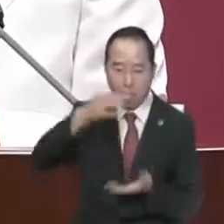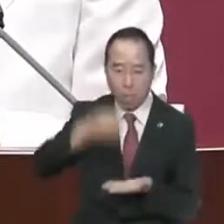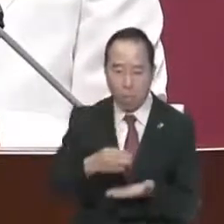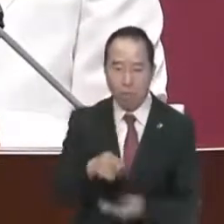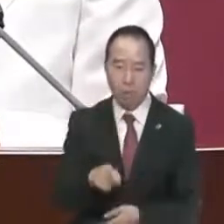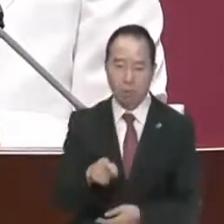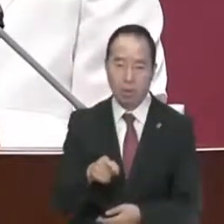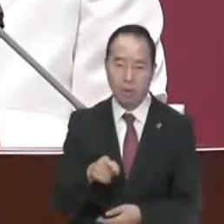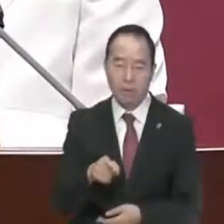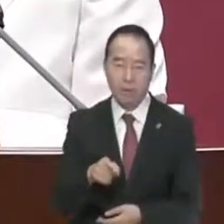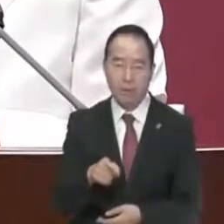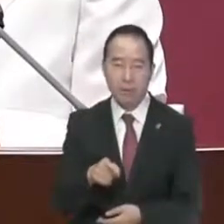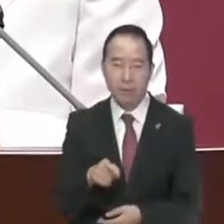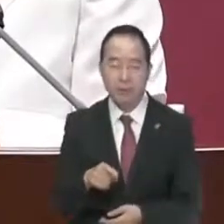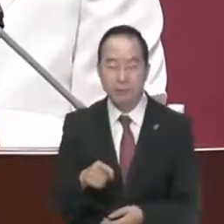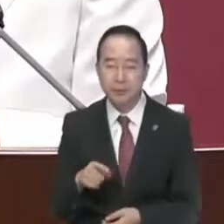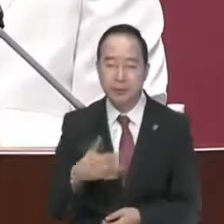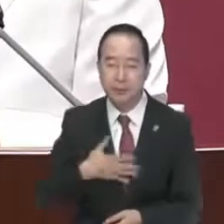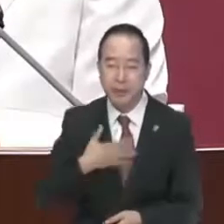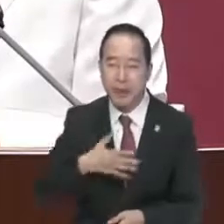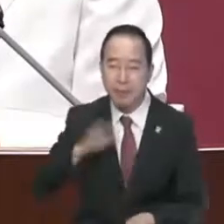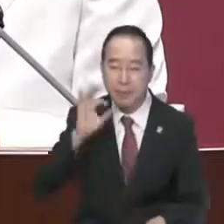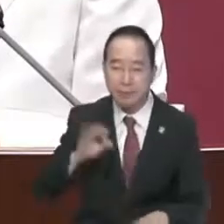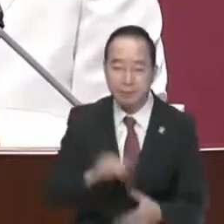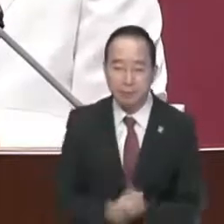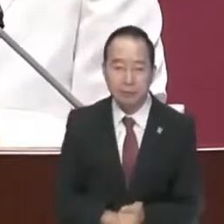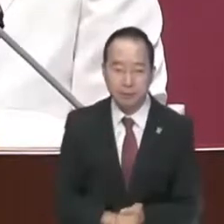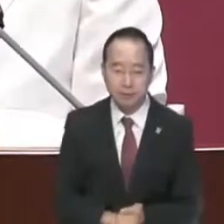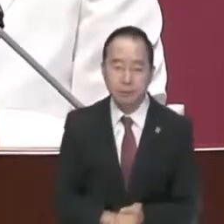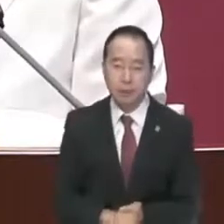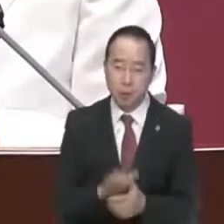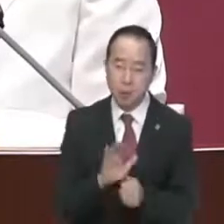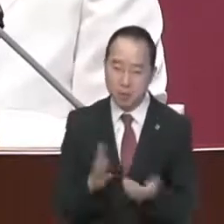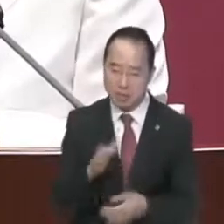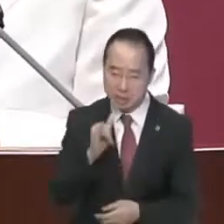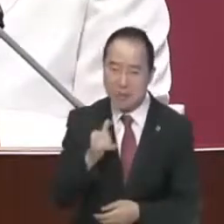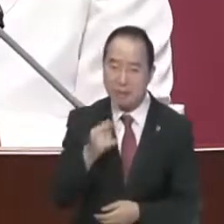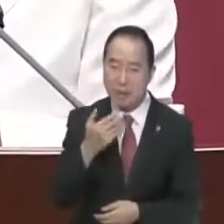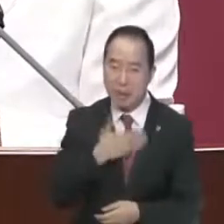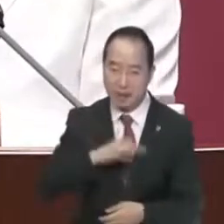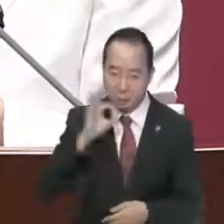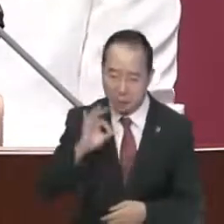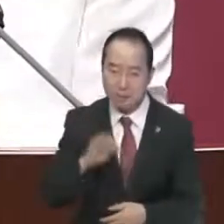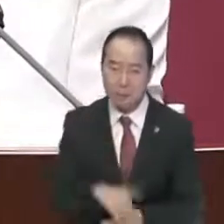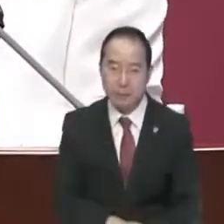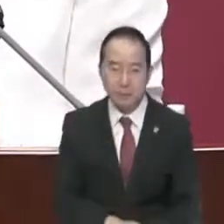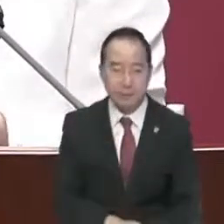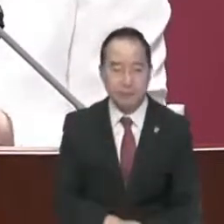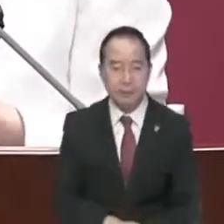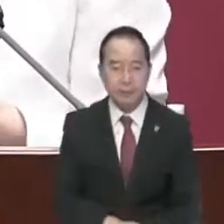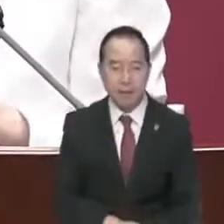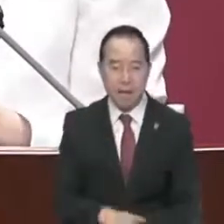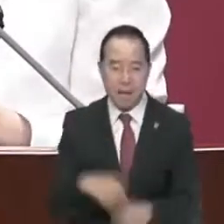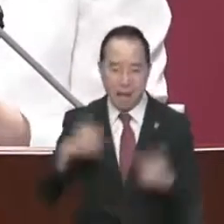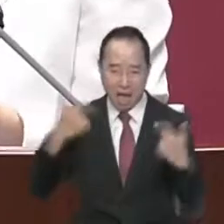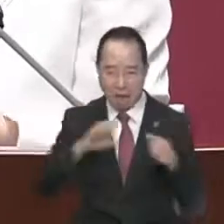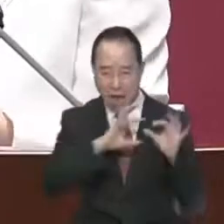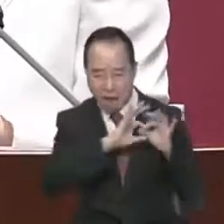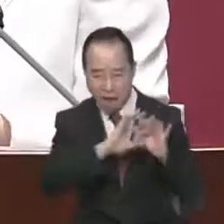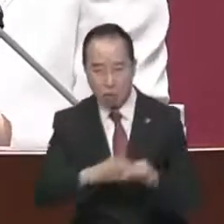아무튼 좀 그 알아보도록 하겠습니다. 혹시 도울 일이 있는지. 네, 상시 지속 업무는